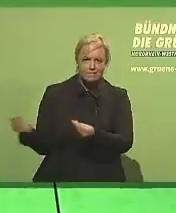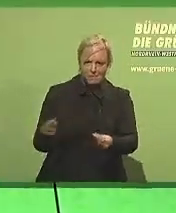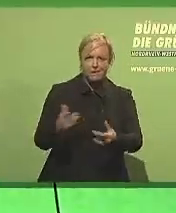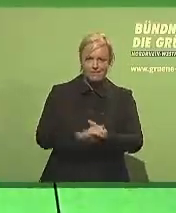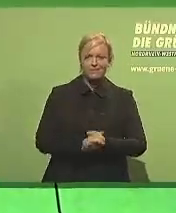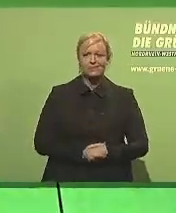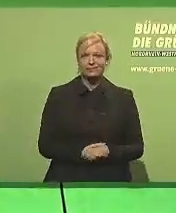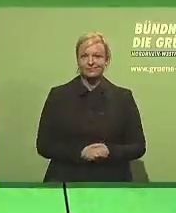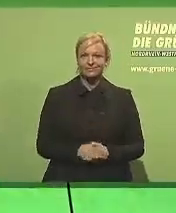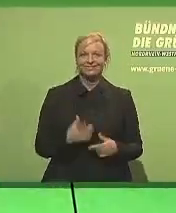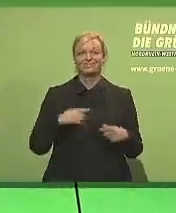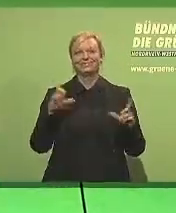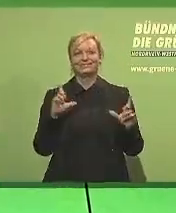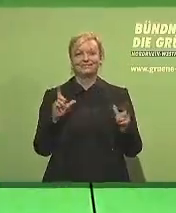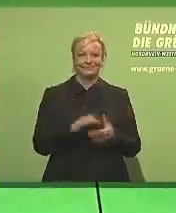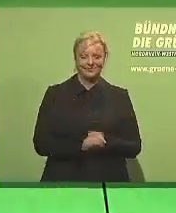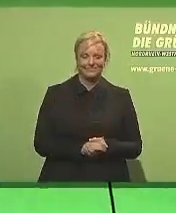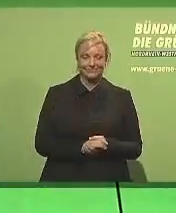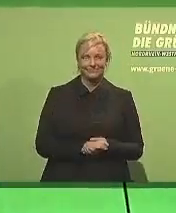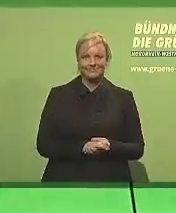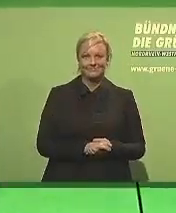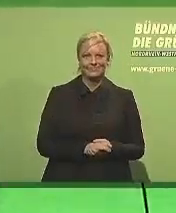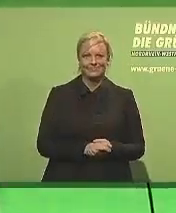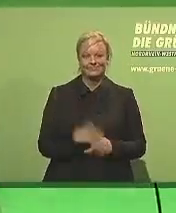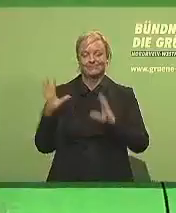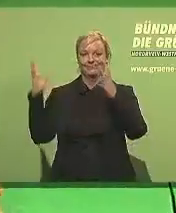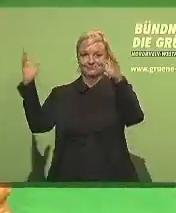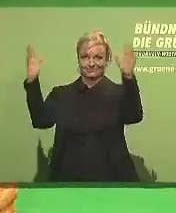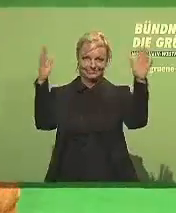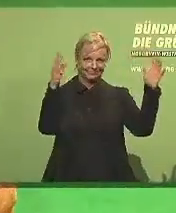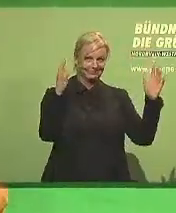das, das was ihr Halle.